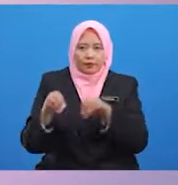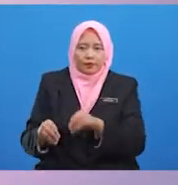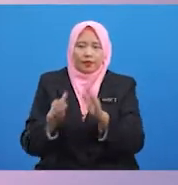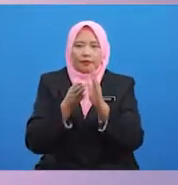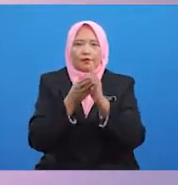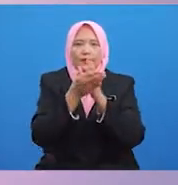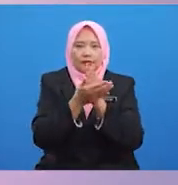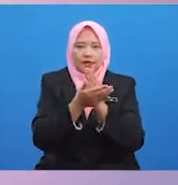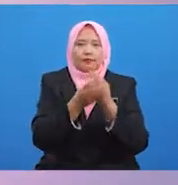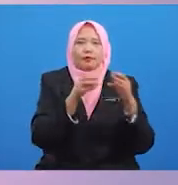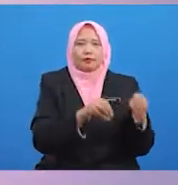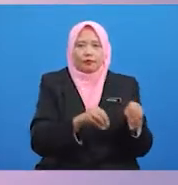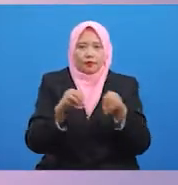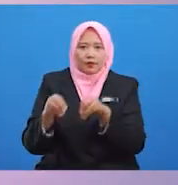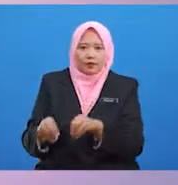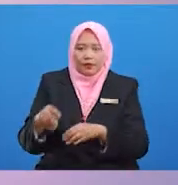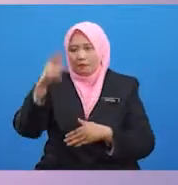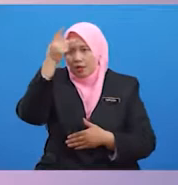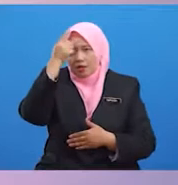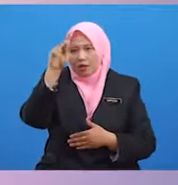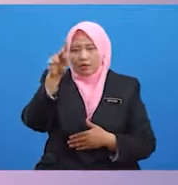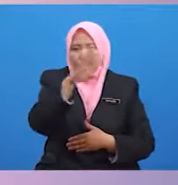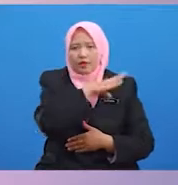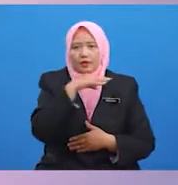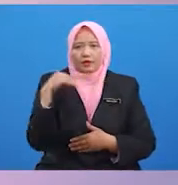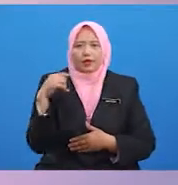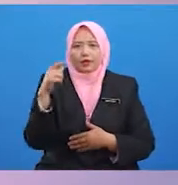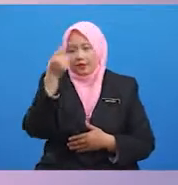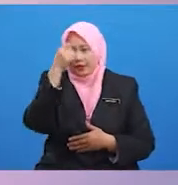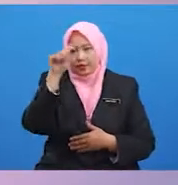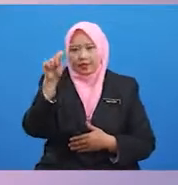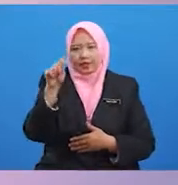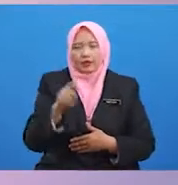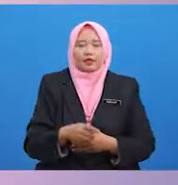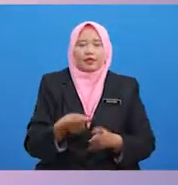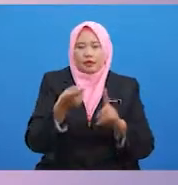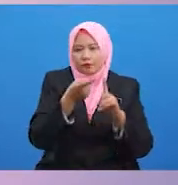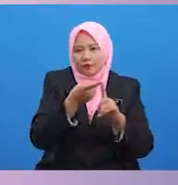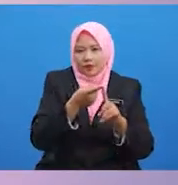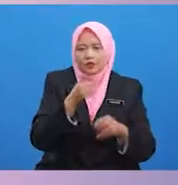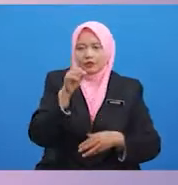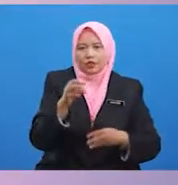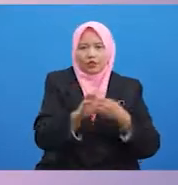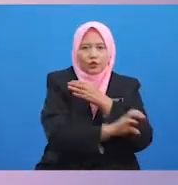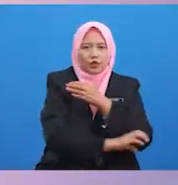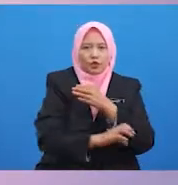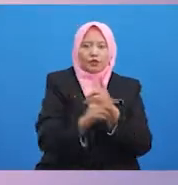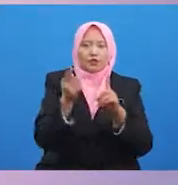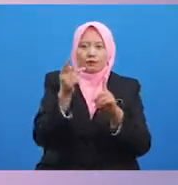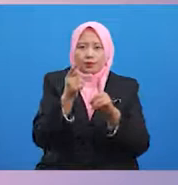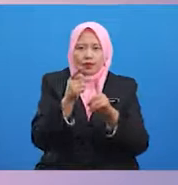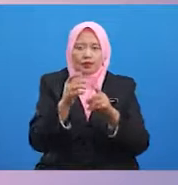kepakaran dan teknik dari satu negara ke negara lain melalui proses